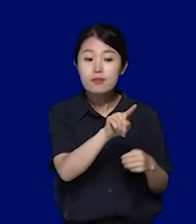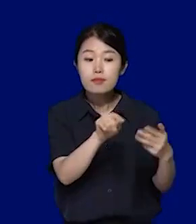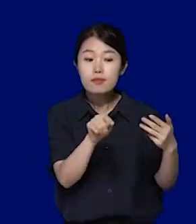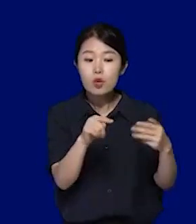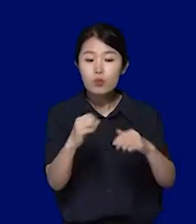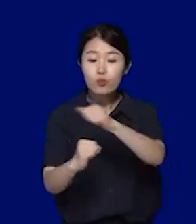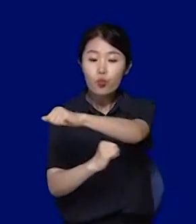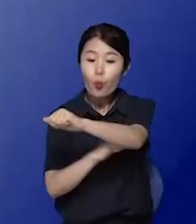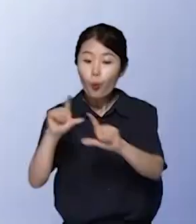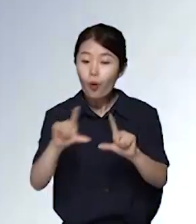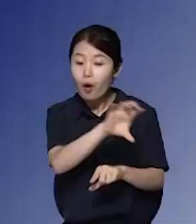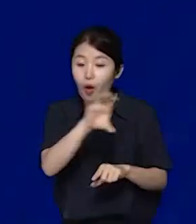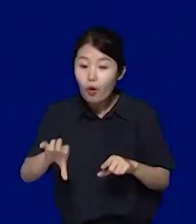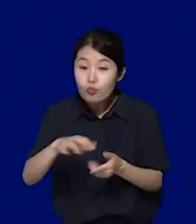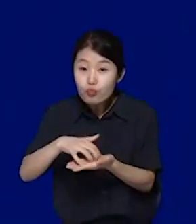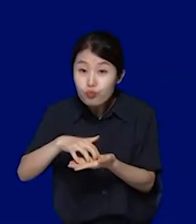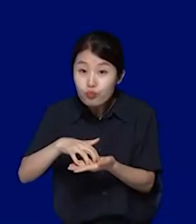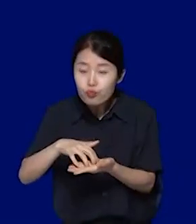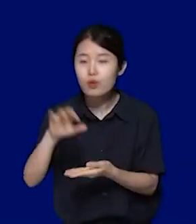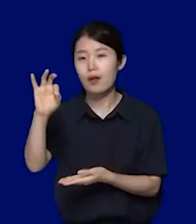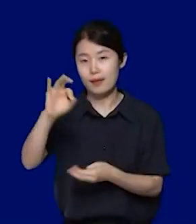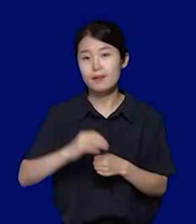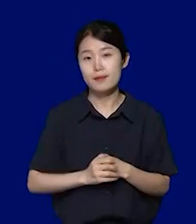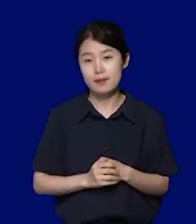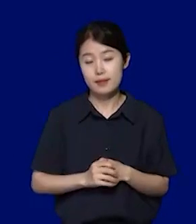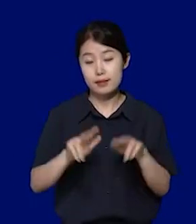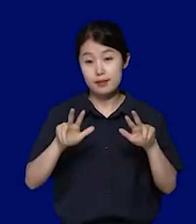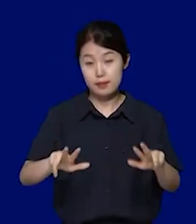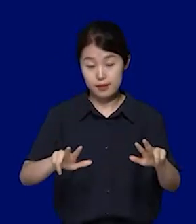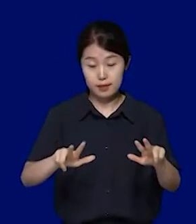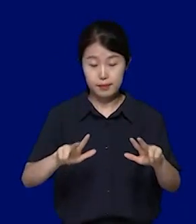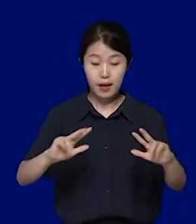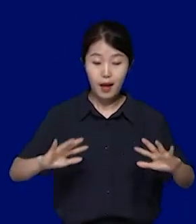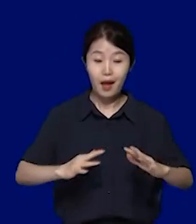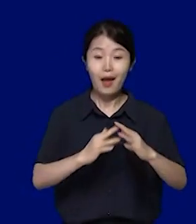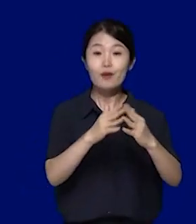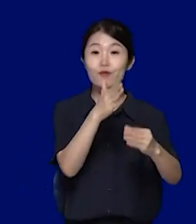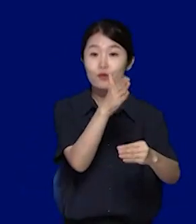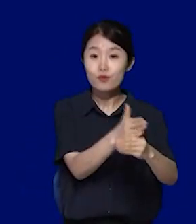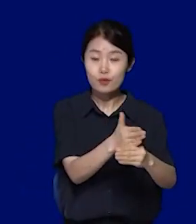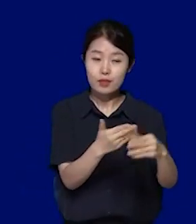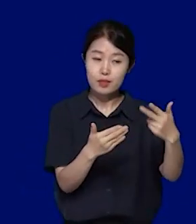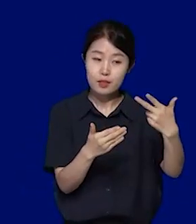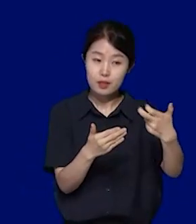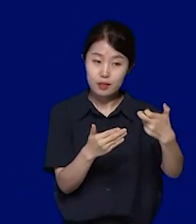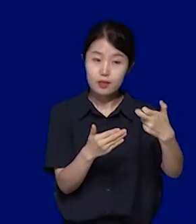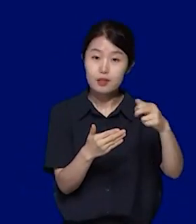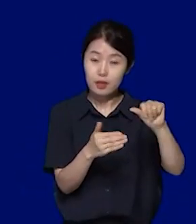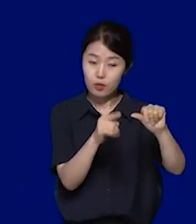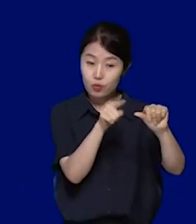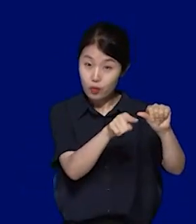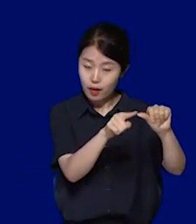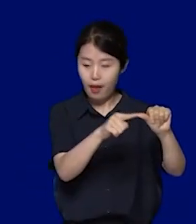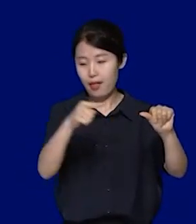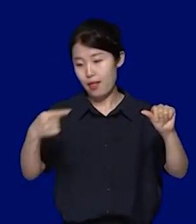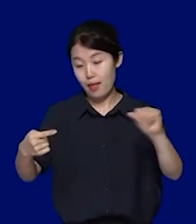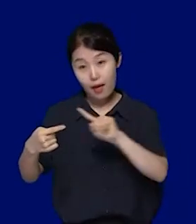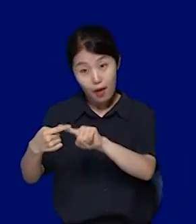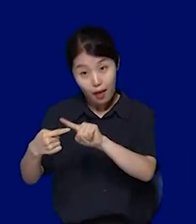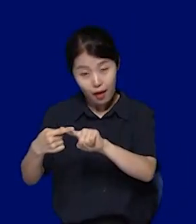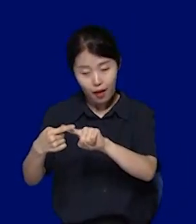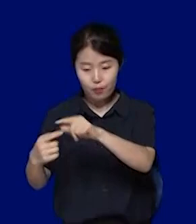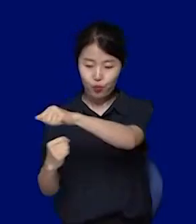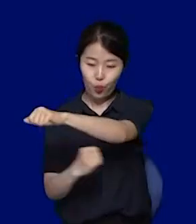것으로 확인됐습니다. 또 현재 공사가 진행 중인 아파트 75곳 가운데 한 곳에서도 무량판